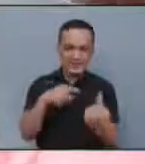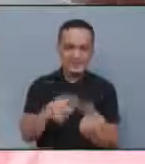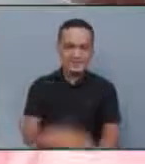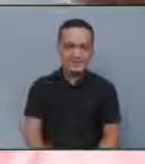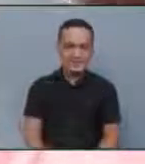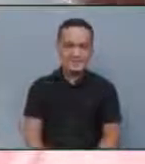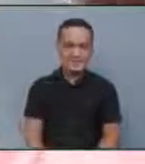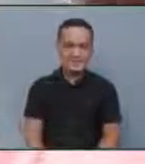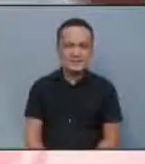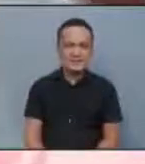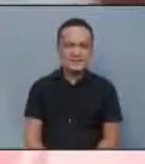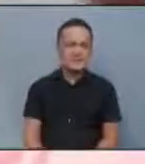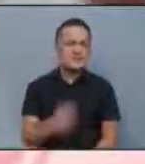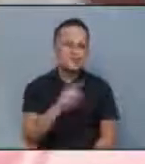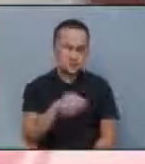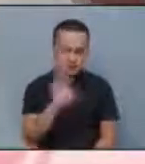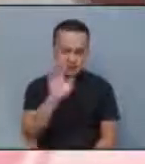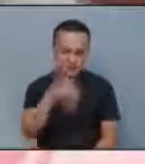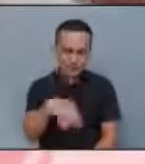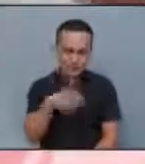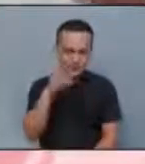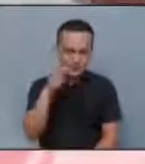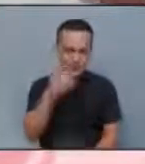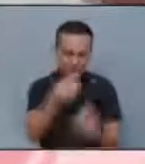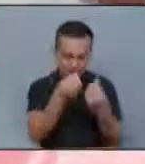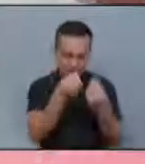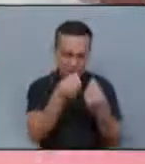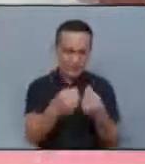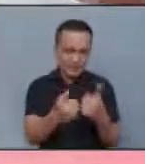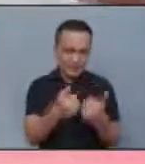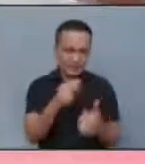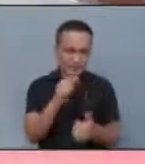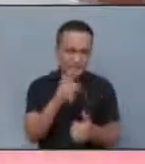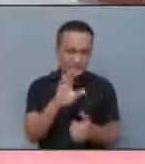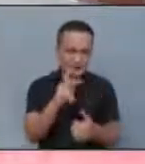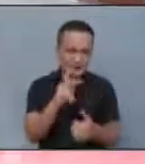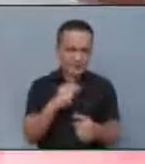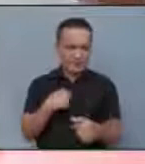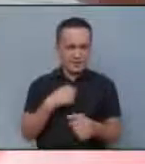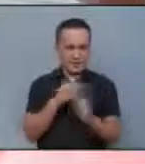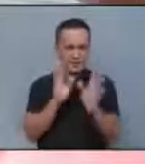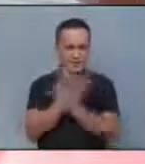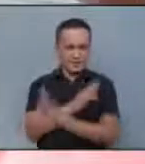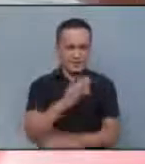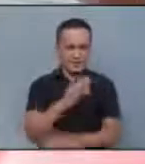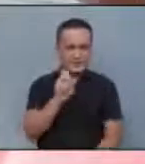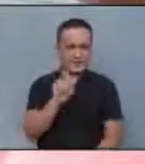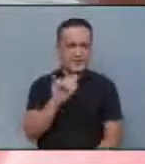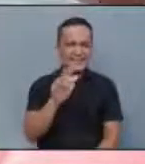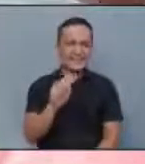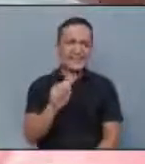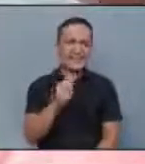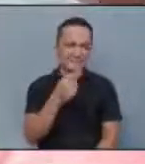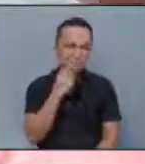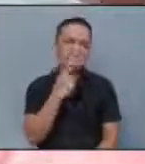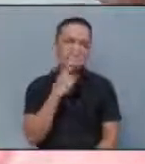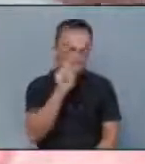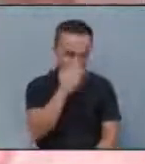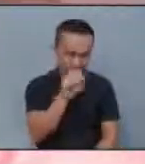Okay. Sir Raymond, ang galing naman yan. Pwede mo ako turuan ng tricks. Ako naman yung papalit kay Cyra. Mm-mm.